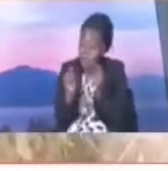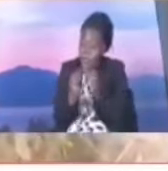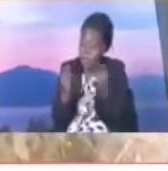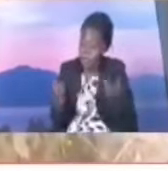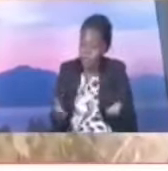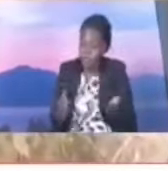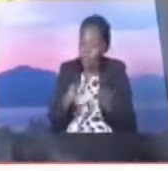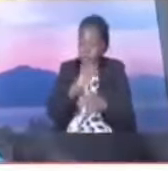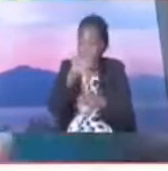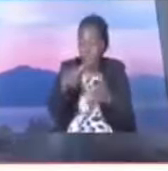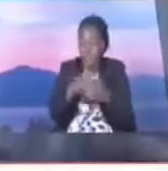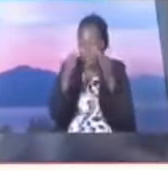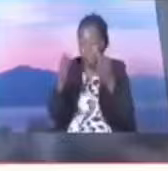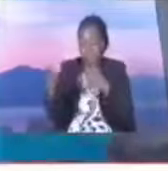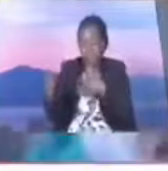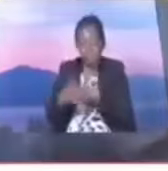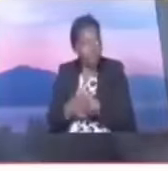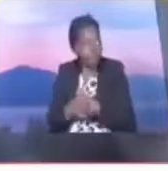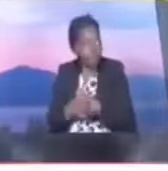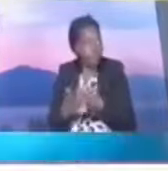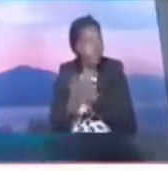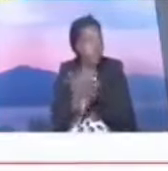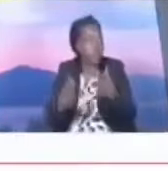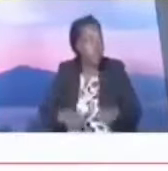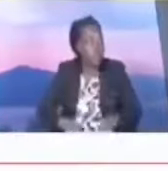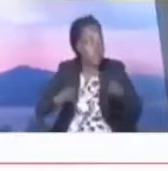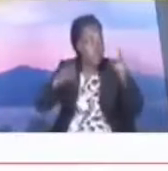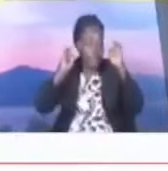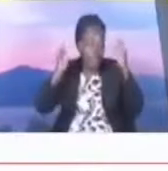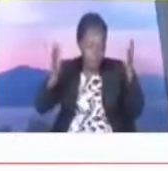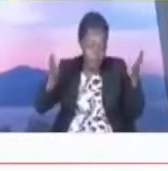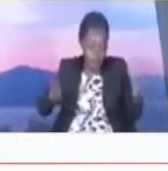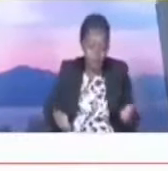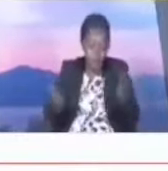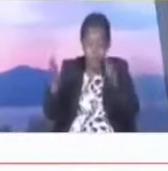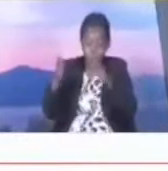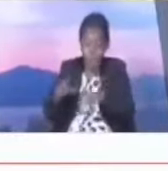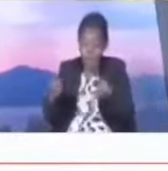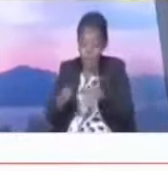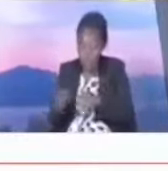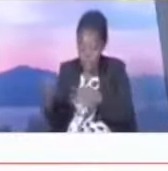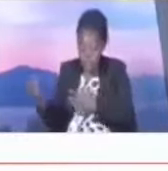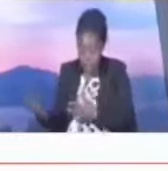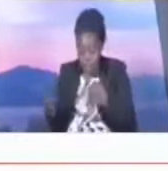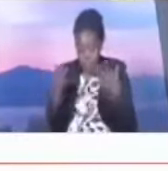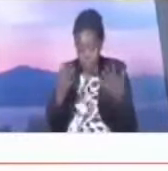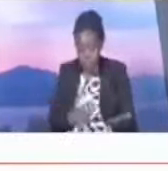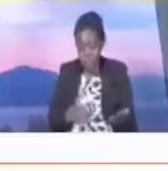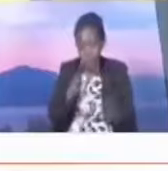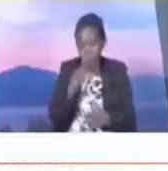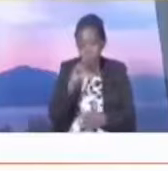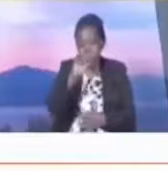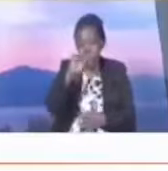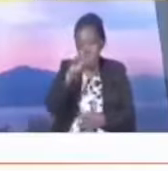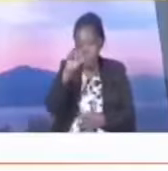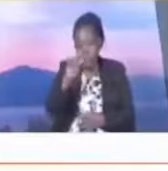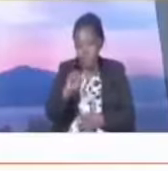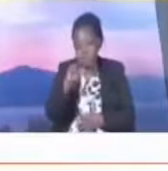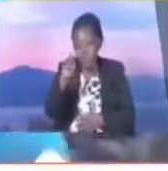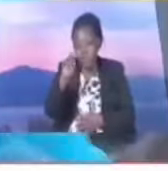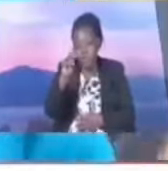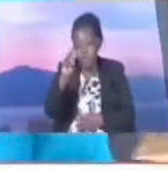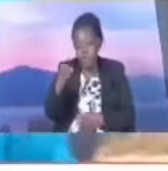lye baliggaddewo. Oba ali bwerere oba mufu tugenda kumuleeta Lujja bw'atajja RDC ngenda kugala